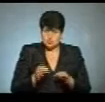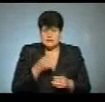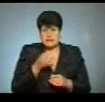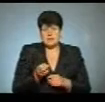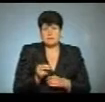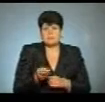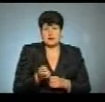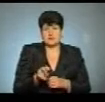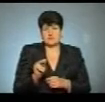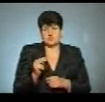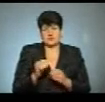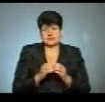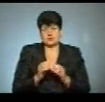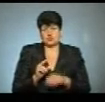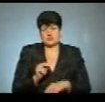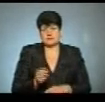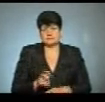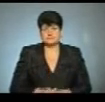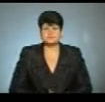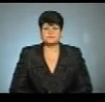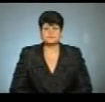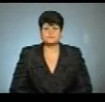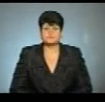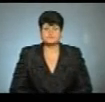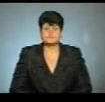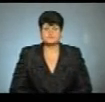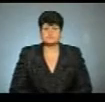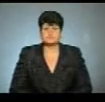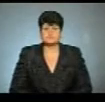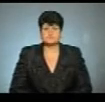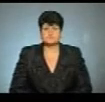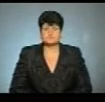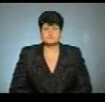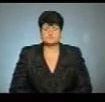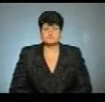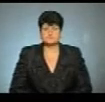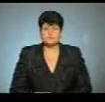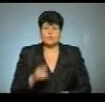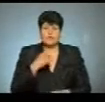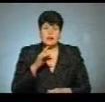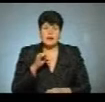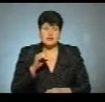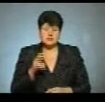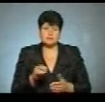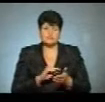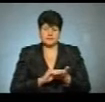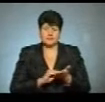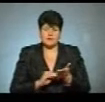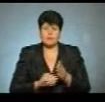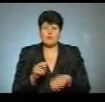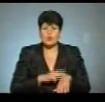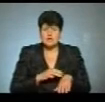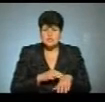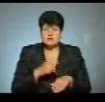про те в 4-го числа. Ірина Терлюк, Андрій Бодак. Новини на Суспільному. Тернопіль. За словами речниці патрульної поліції області